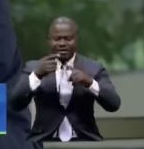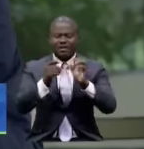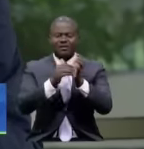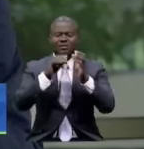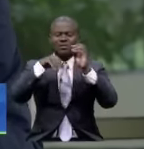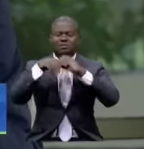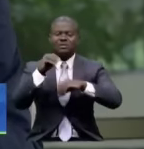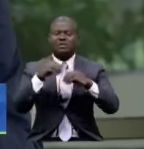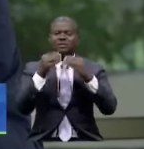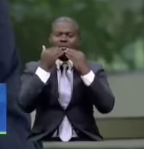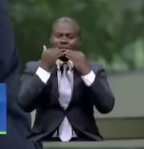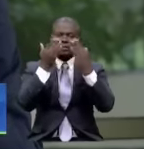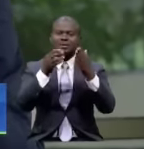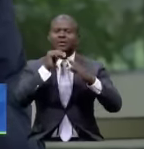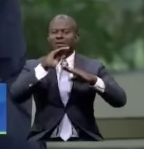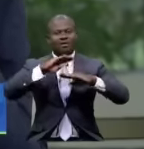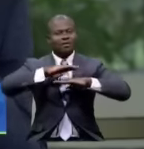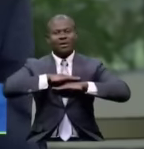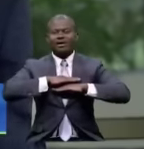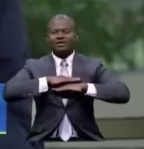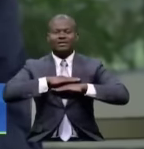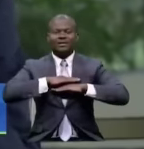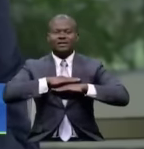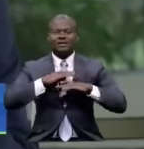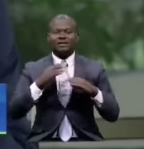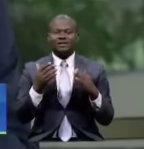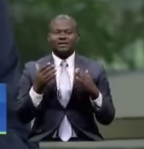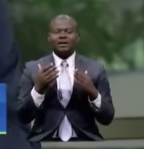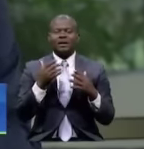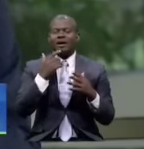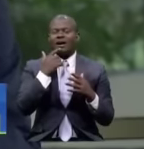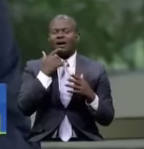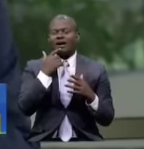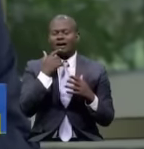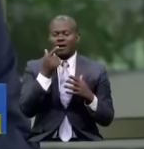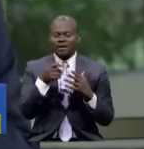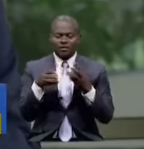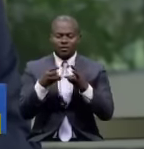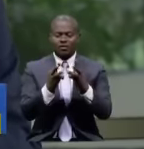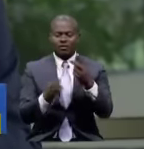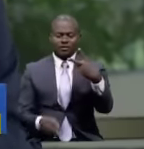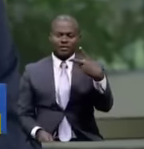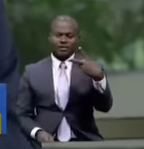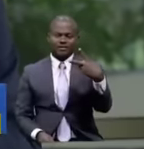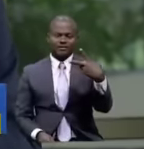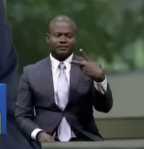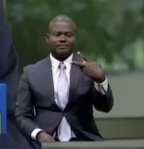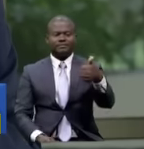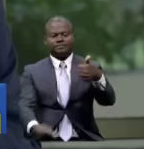hari uburyo bubiri buriyo bwa mbere ngira ngo buriho bukorwa ubu ngubu ko